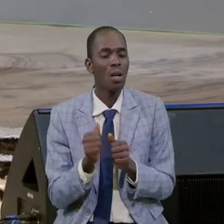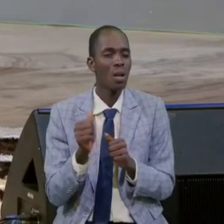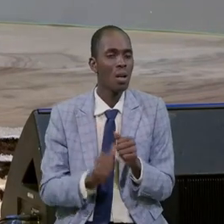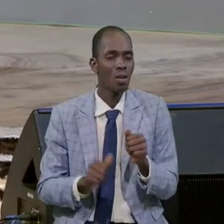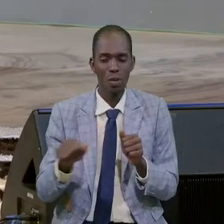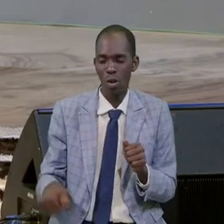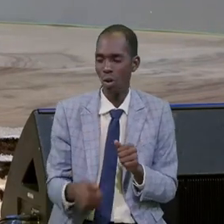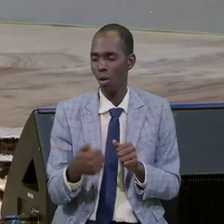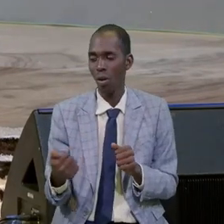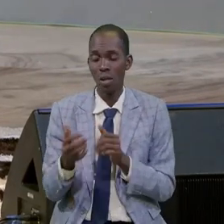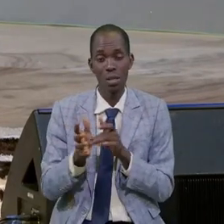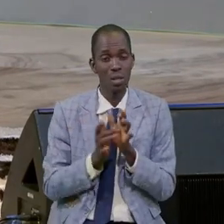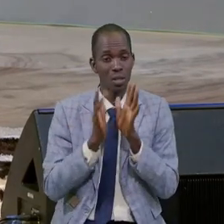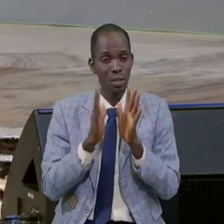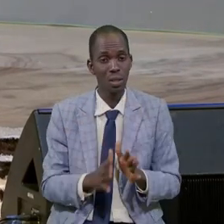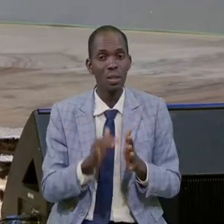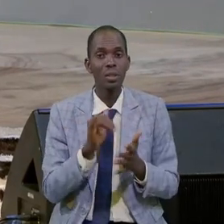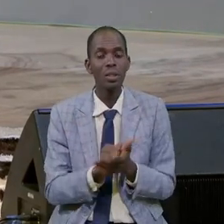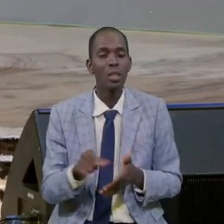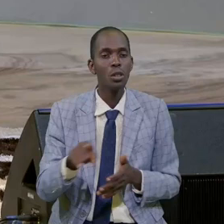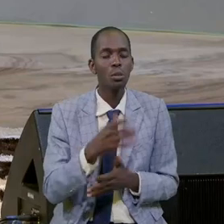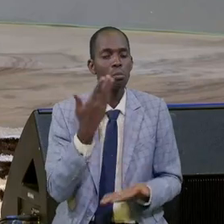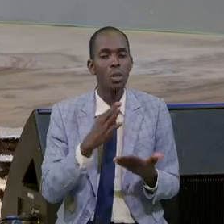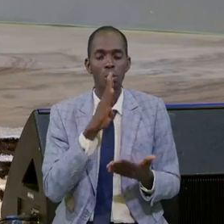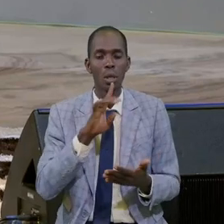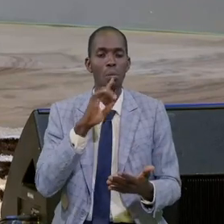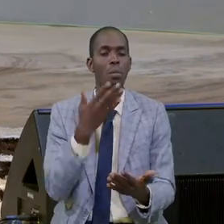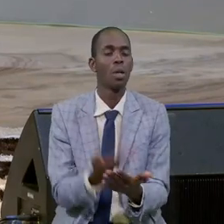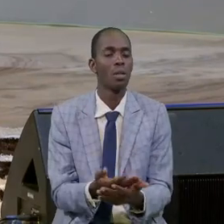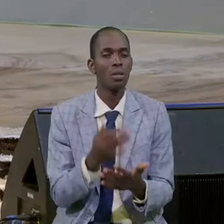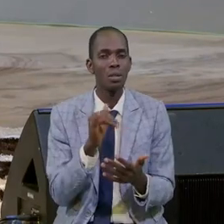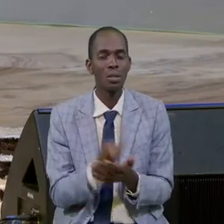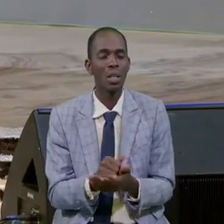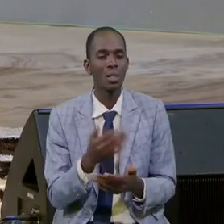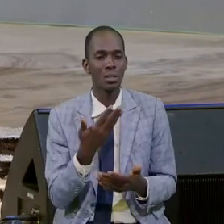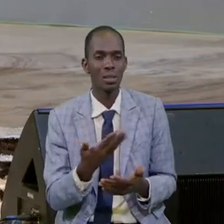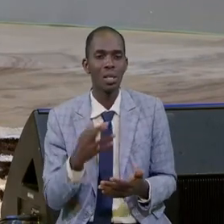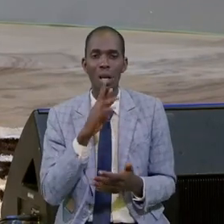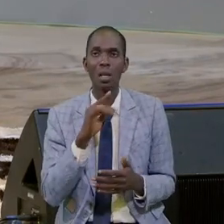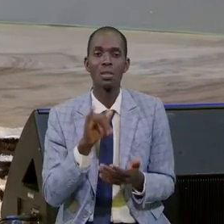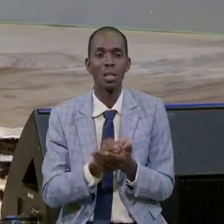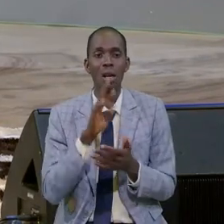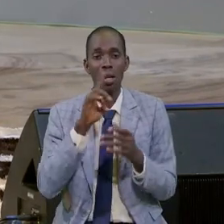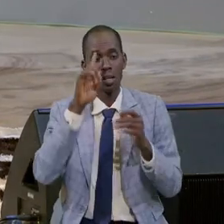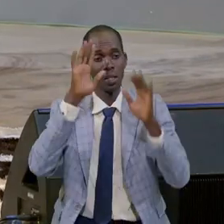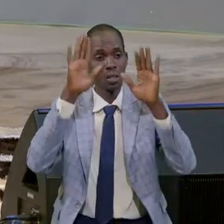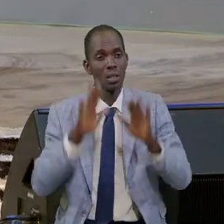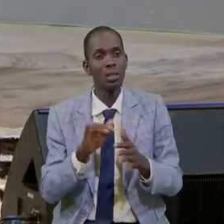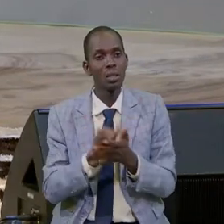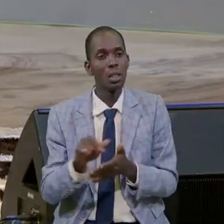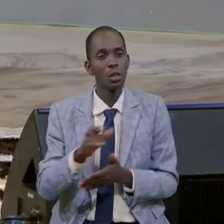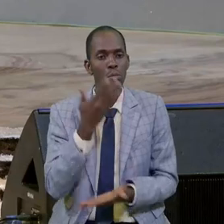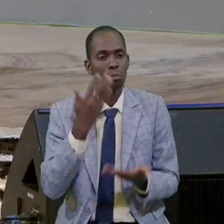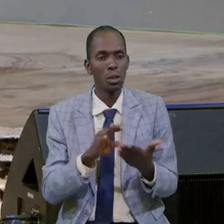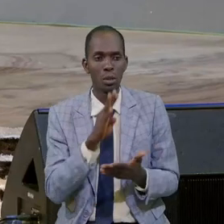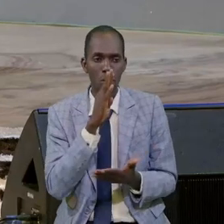en tant qu'un groupe avec les autres croyants. Et c'est dit que pour le discernement des choses les meilleures, afin que vous soyez